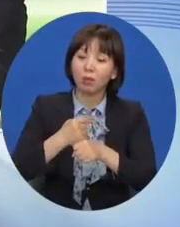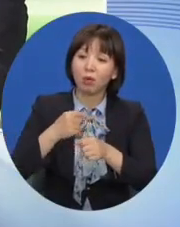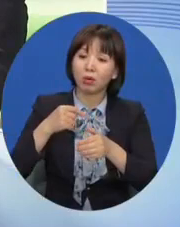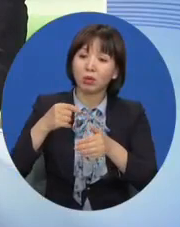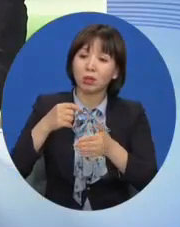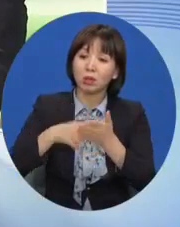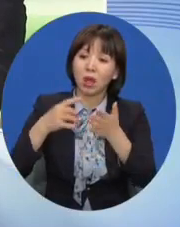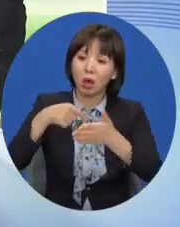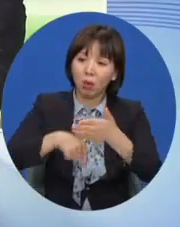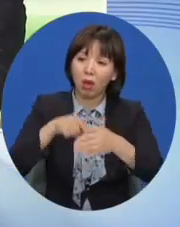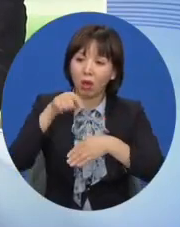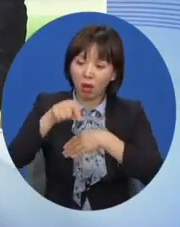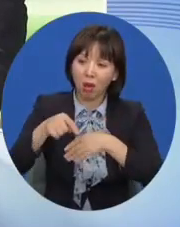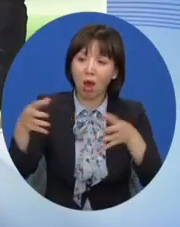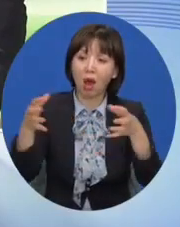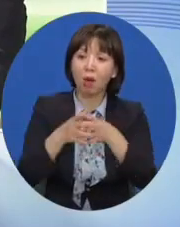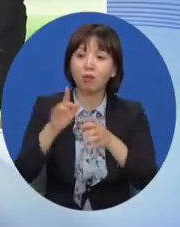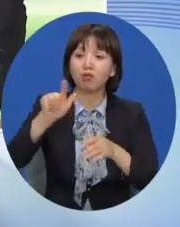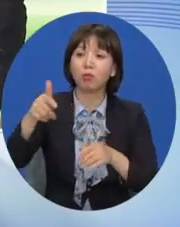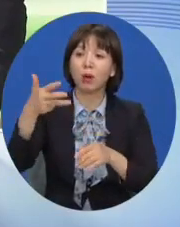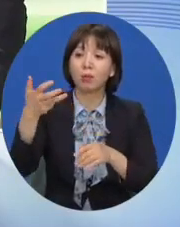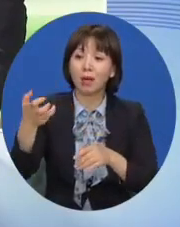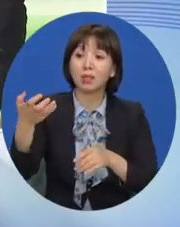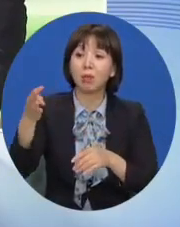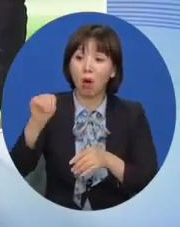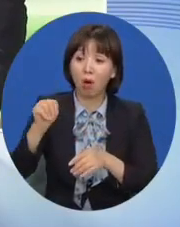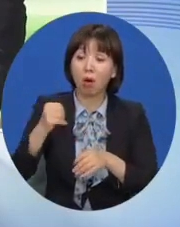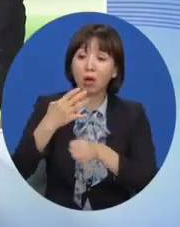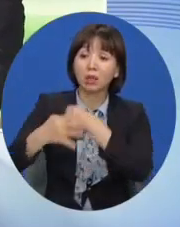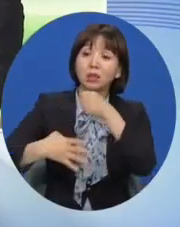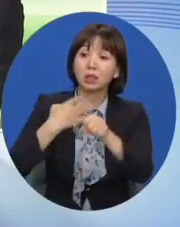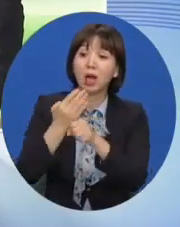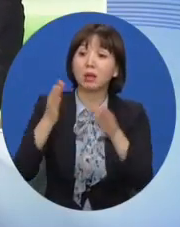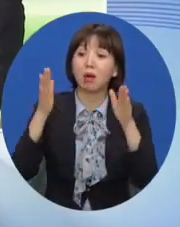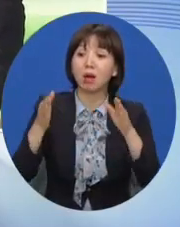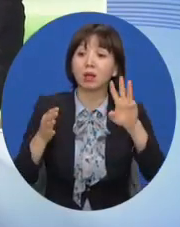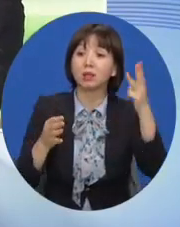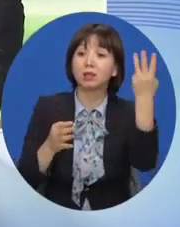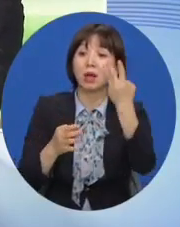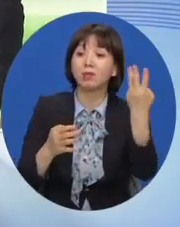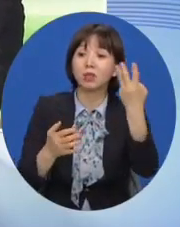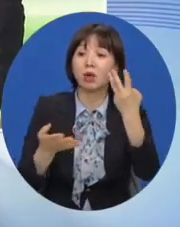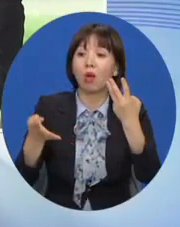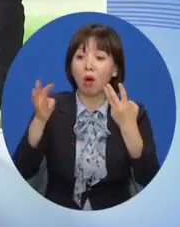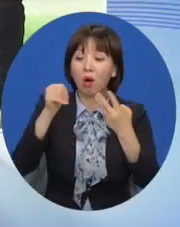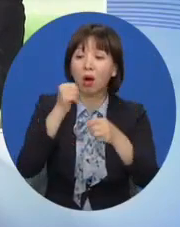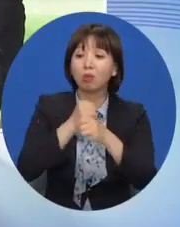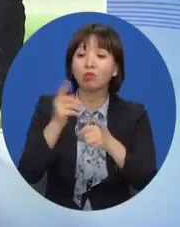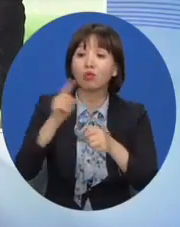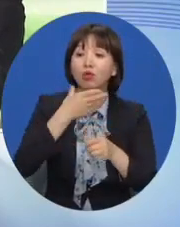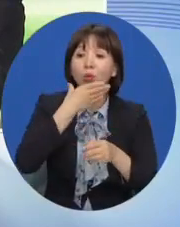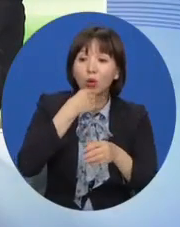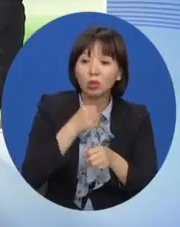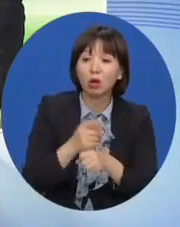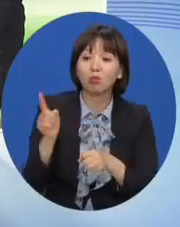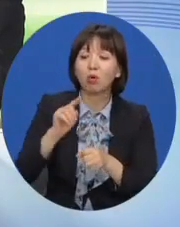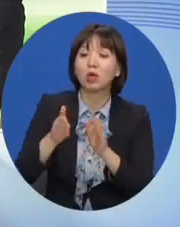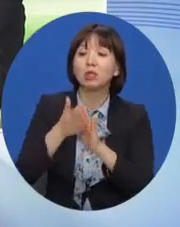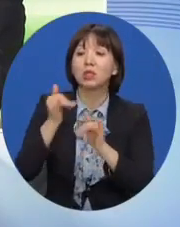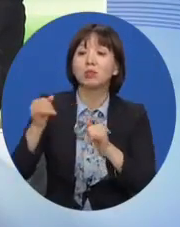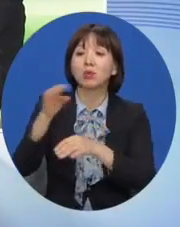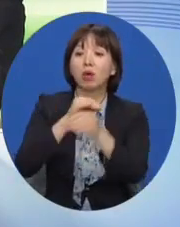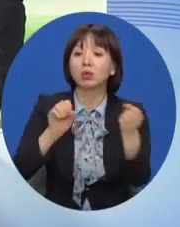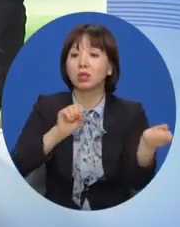걷어봐야 680억입니다. 그럼 1년에 680억이 4년 동안에 3천억이 들어가면은 무엇으로 복지를 하고 무엇으로 시민 경제를